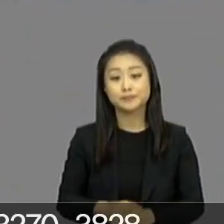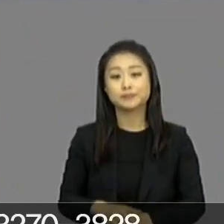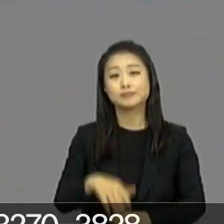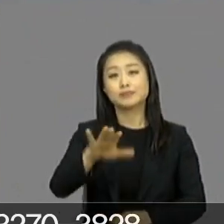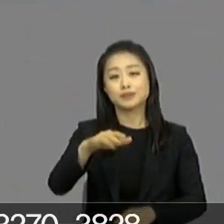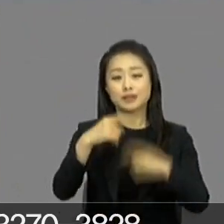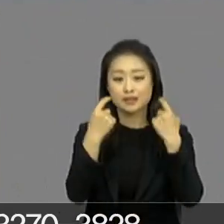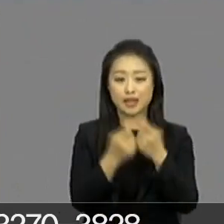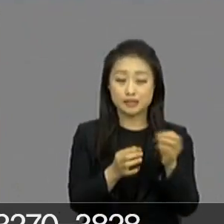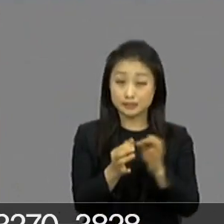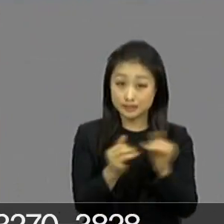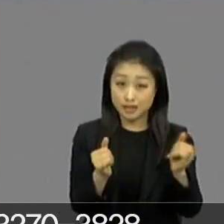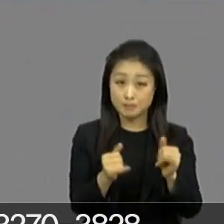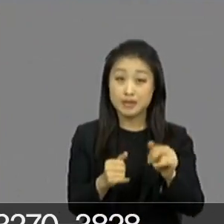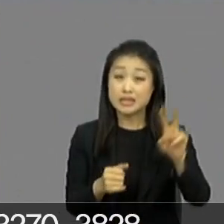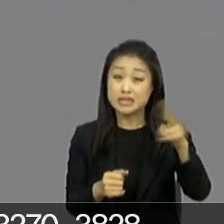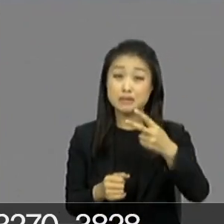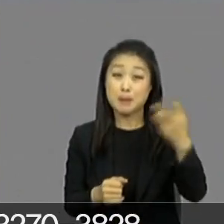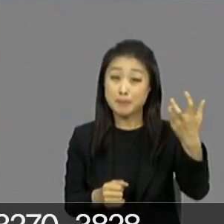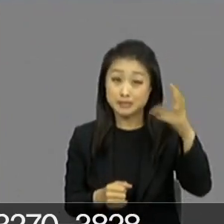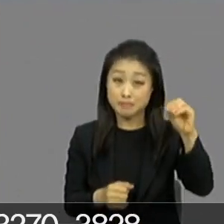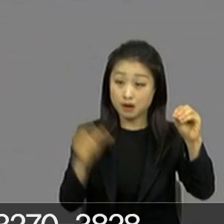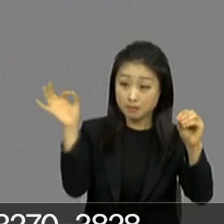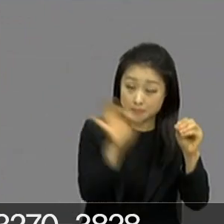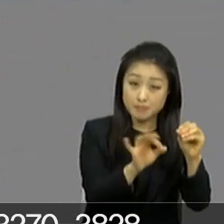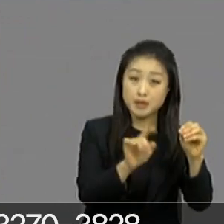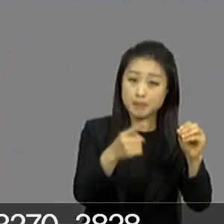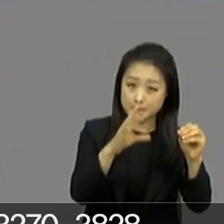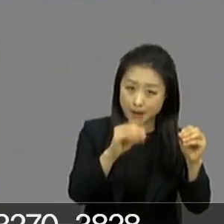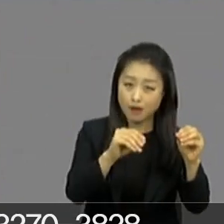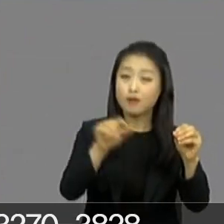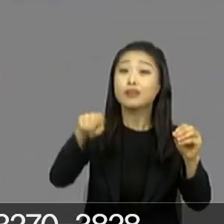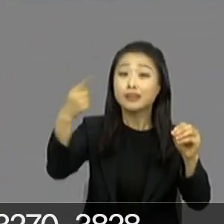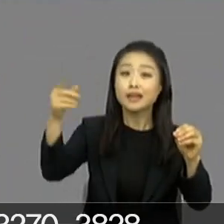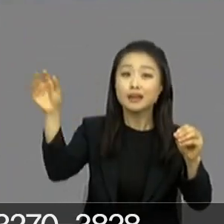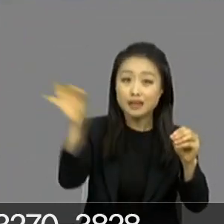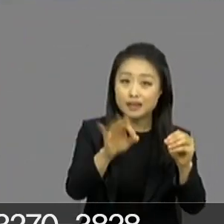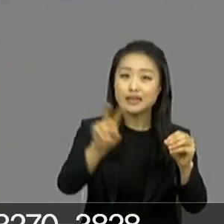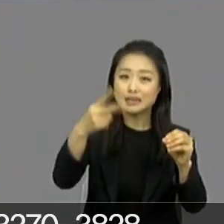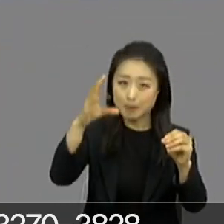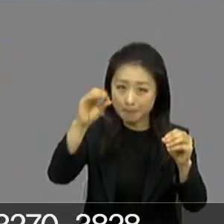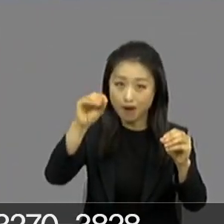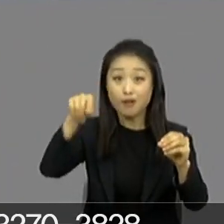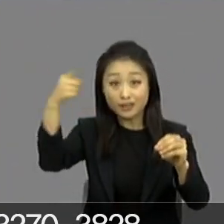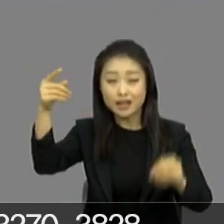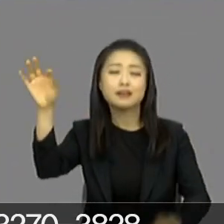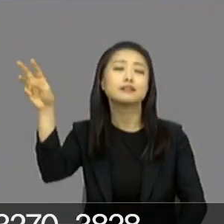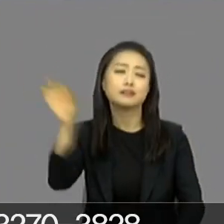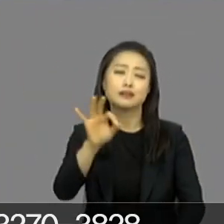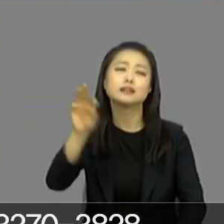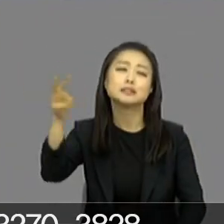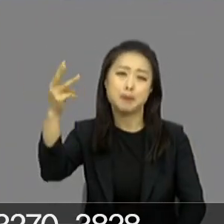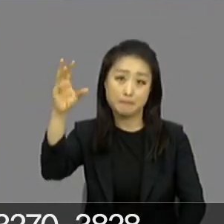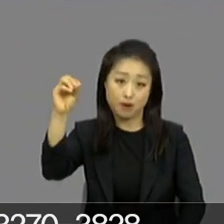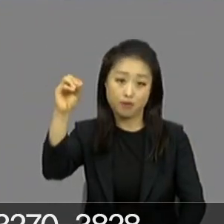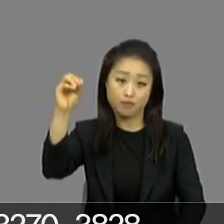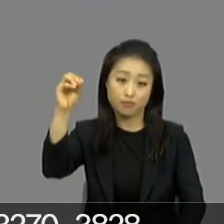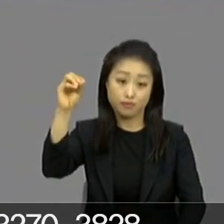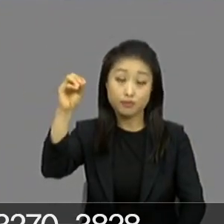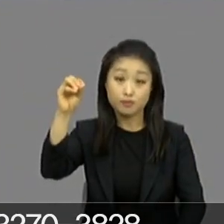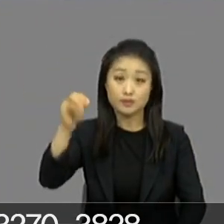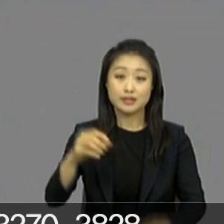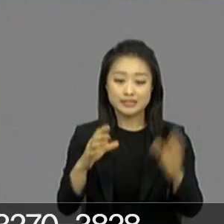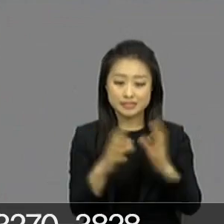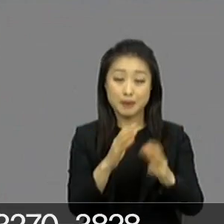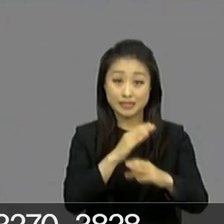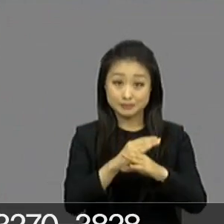280만 명 안테나 같나요 100만원 200만원 300만원 이렇게 나갔습니다 100만원 200만원 300만원 300만원 집합 금지